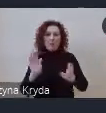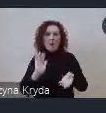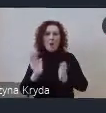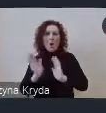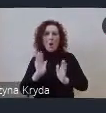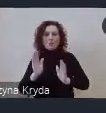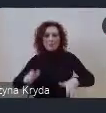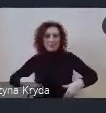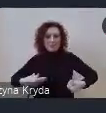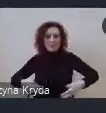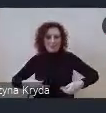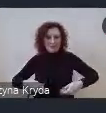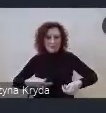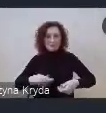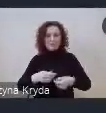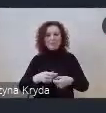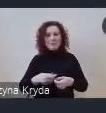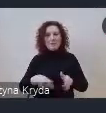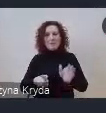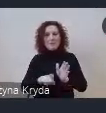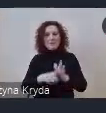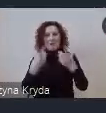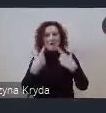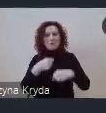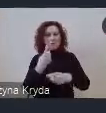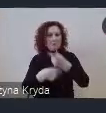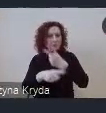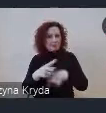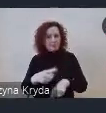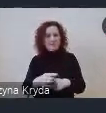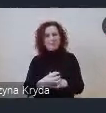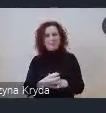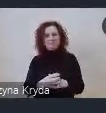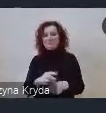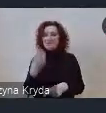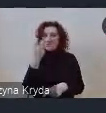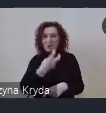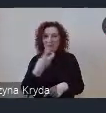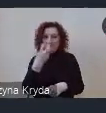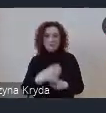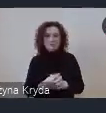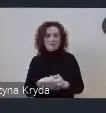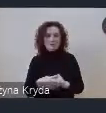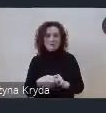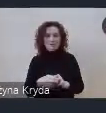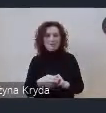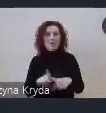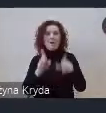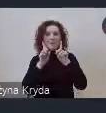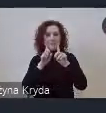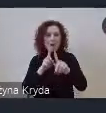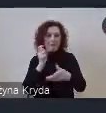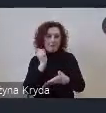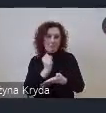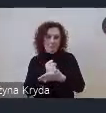pobyt osób z niepełnosprawnościami No i teraz tak jest ciekawostka bo w prawie budowlanym jest